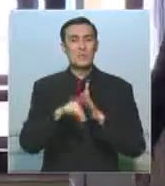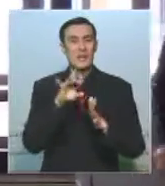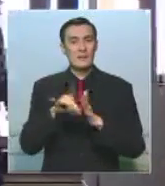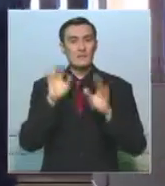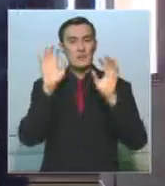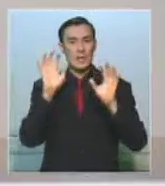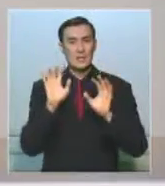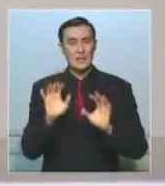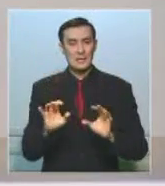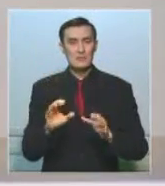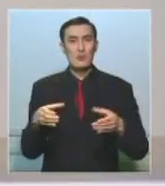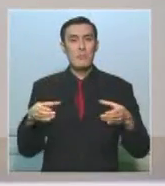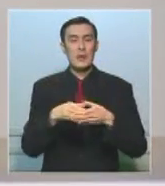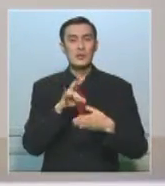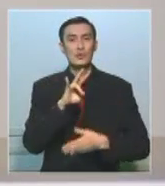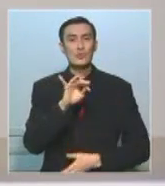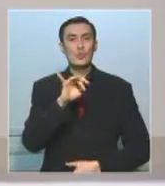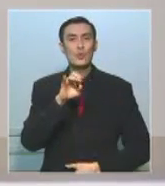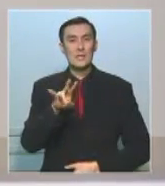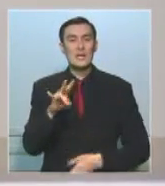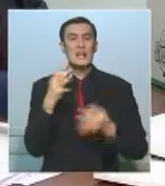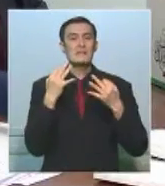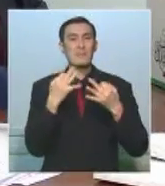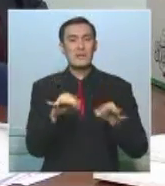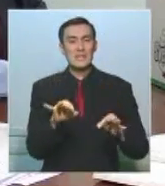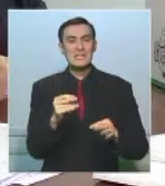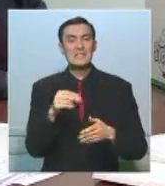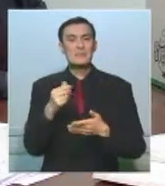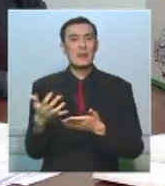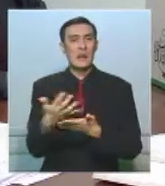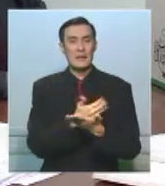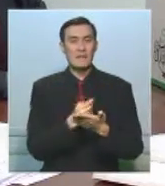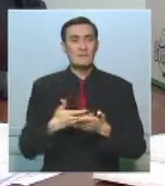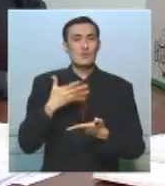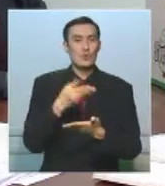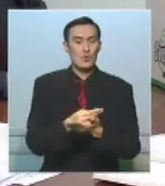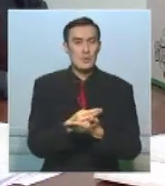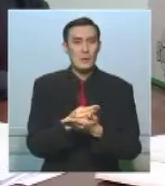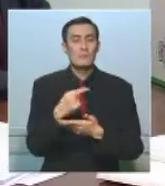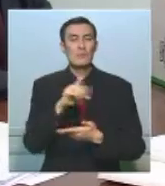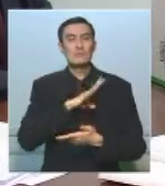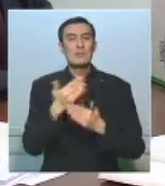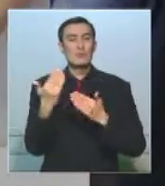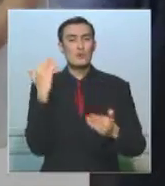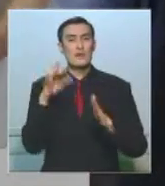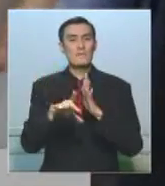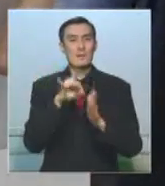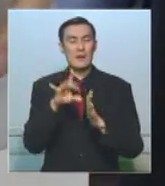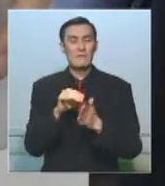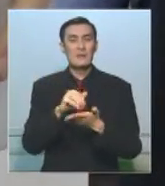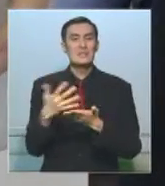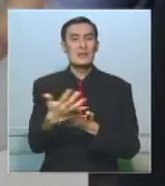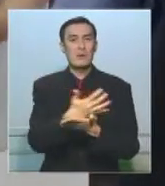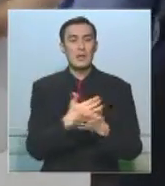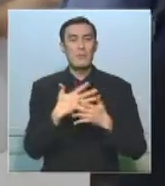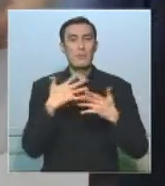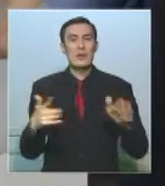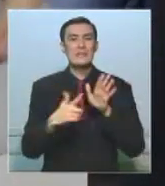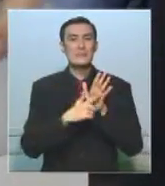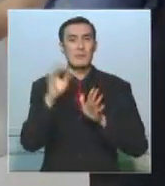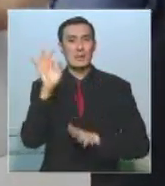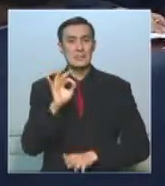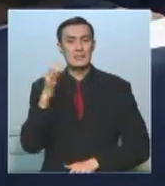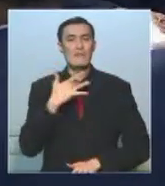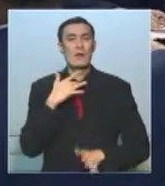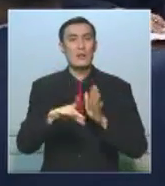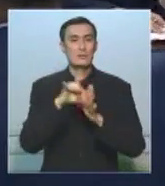избирательному законодательству, партия «Нур Отан» освобождается от избирательного взноса, так как на предыдущих выборах набрала более 7%